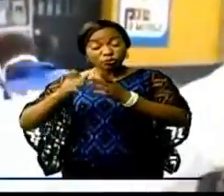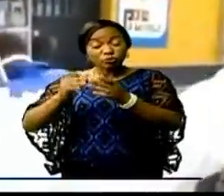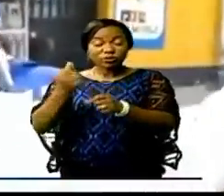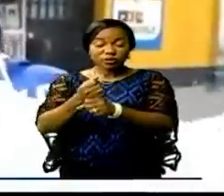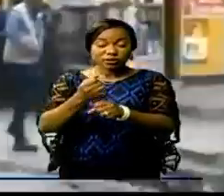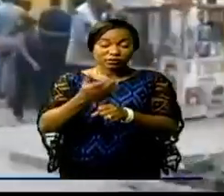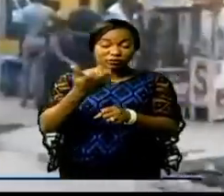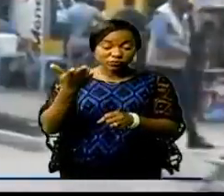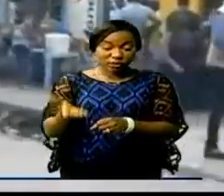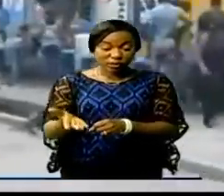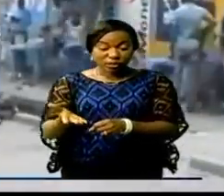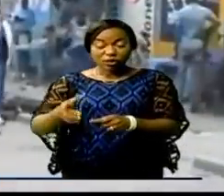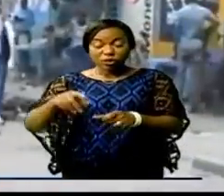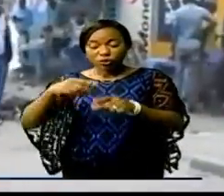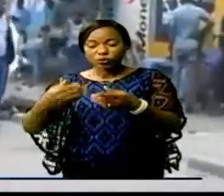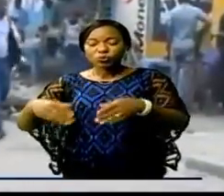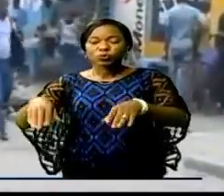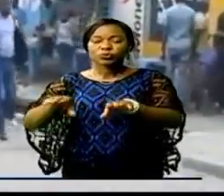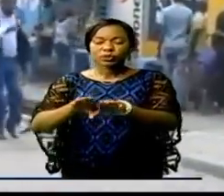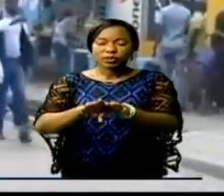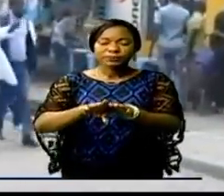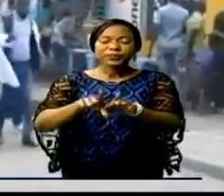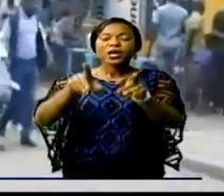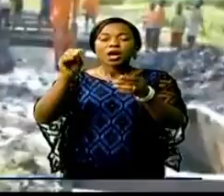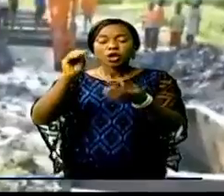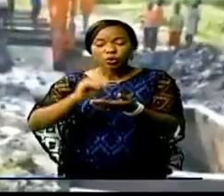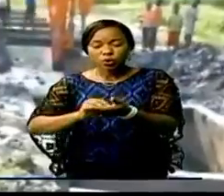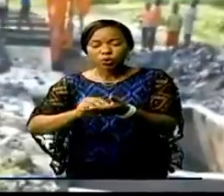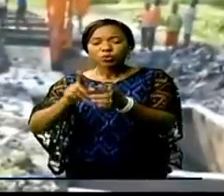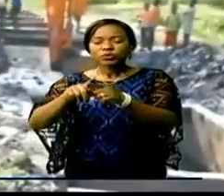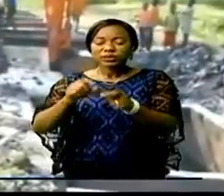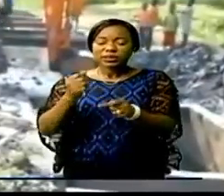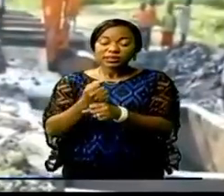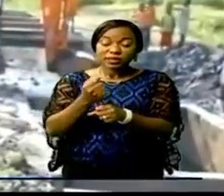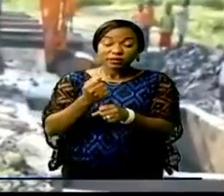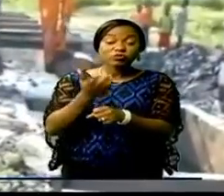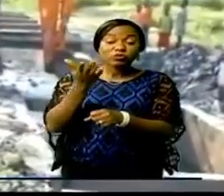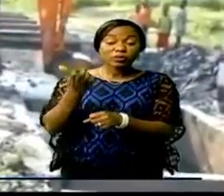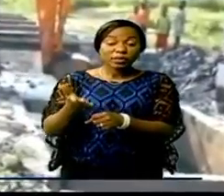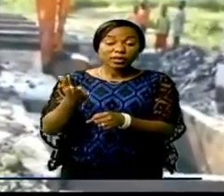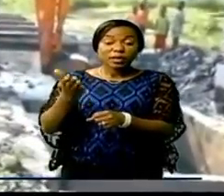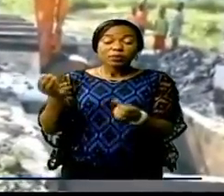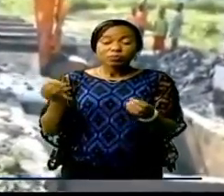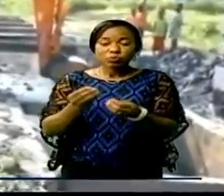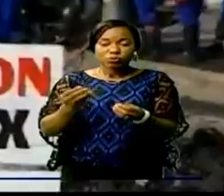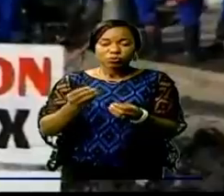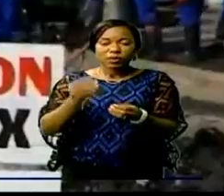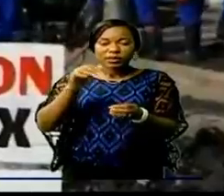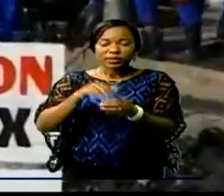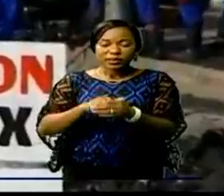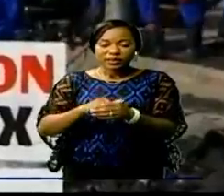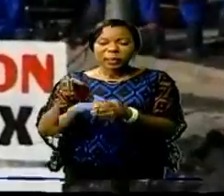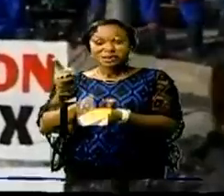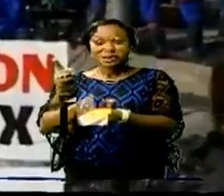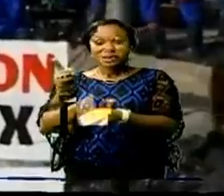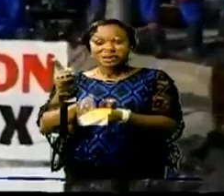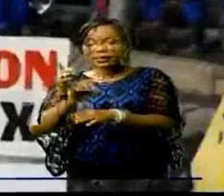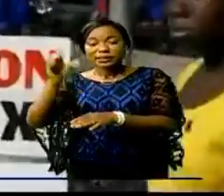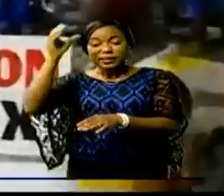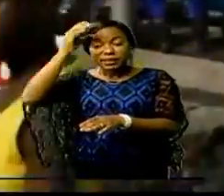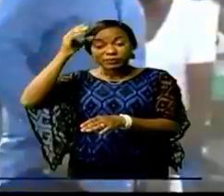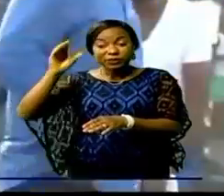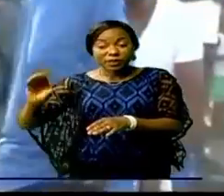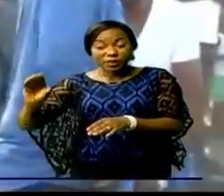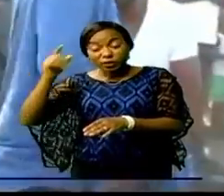des avenues Chaba-Gambela. Il est à signaler que ces travaux s'exécutent dans les quatre districts de la capitale, occasion pour